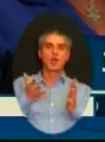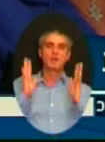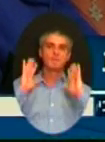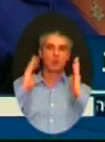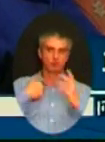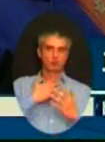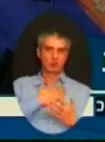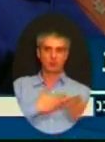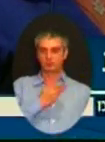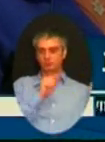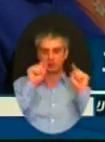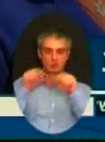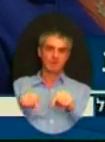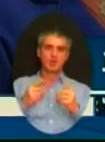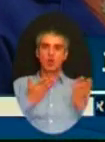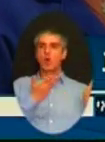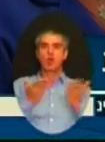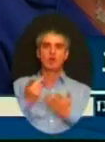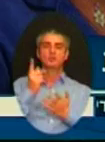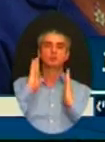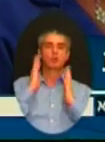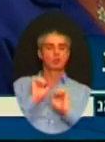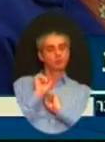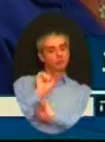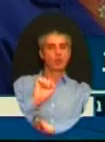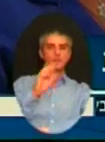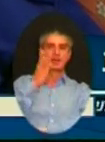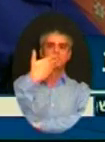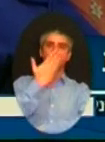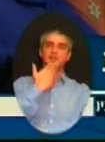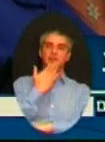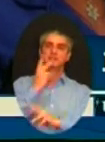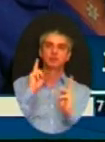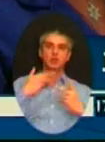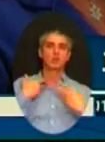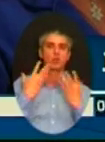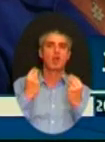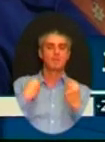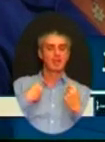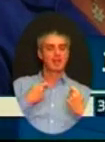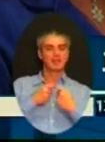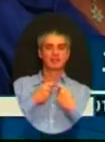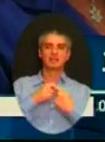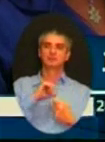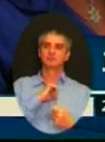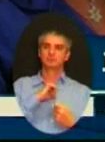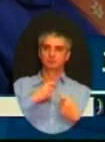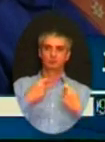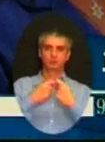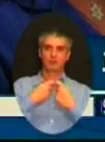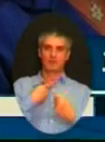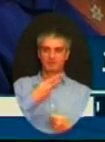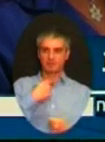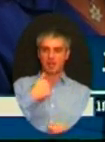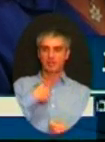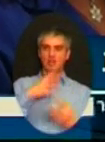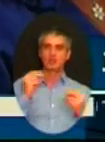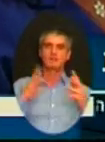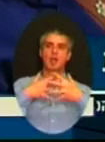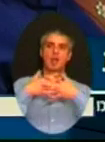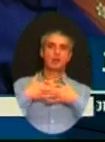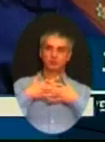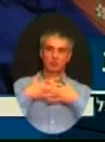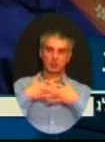מאוד רצוי, אורח שהוא מאוד תומך בישראל. יש לנו הרבה מאוד אינטרסים משותפים בינינו לבין ארצות